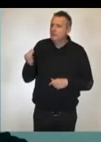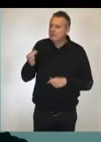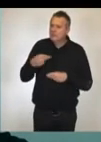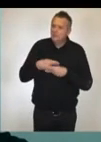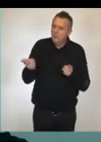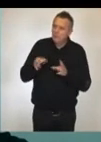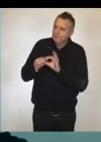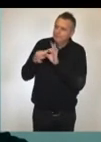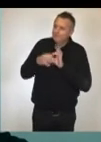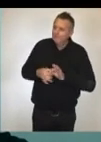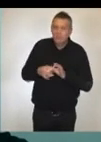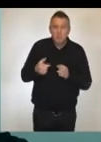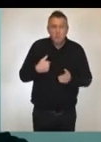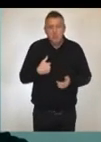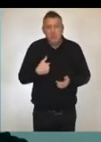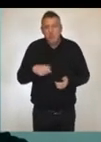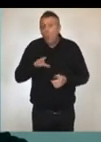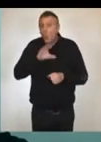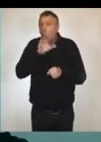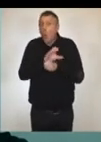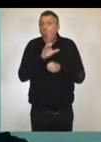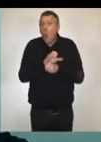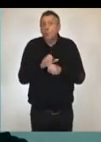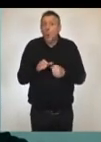Nous non plus, nous ne sommes pas contre l'emprunt.